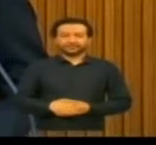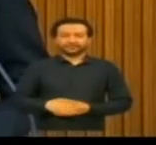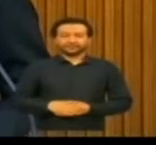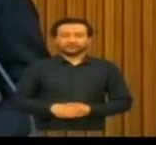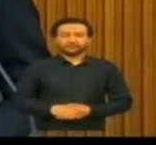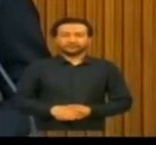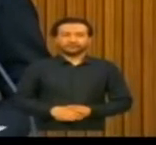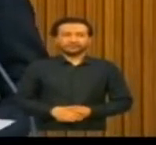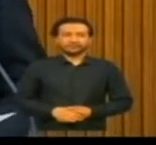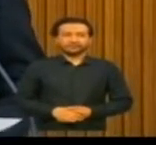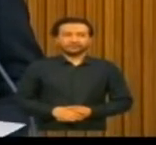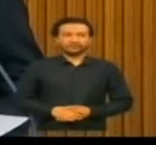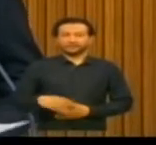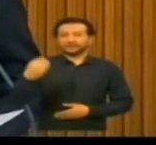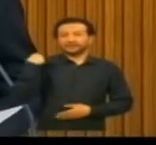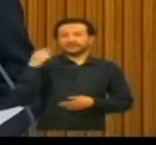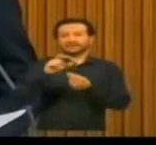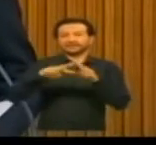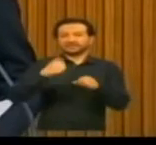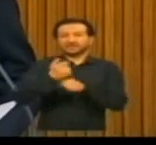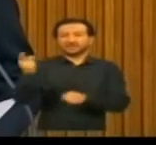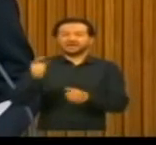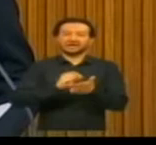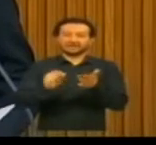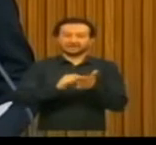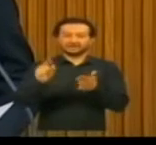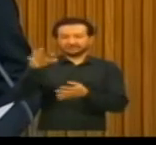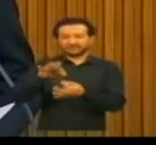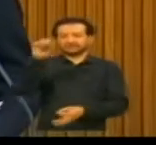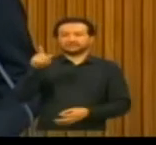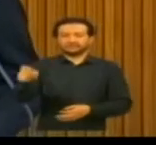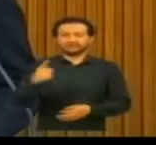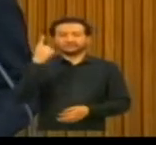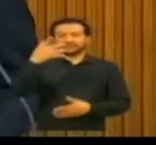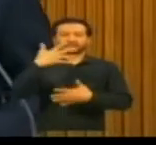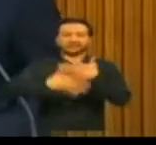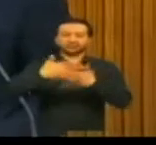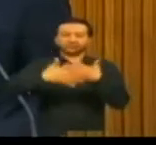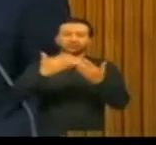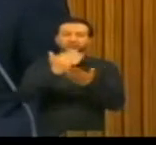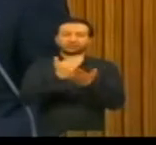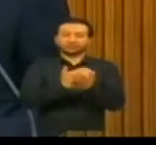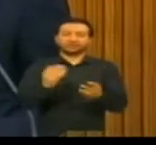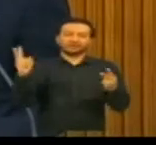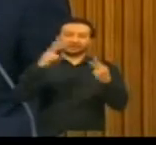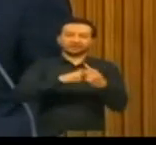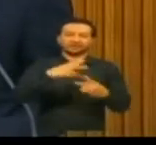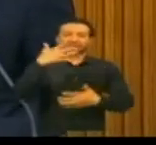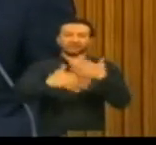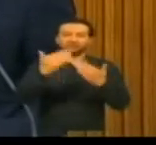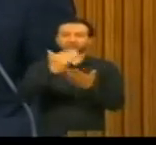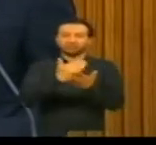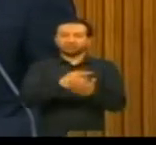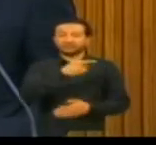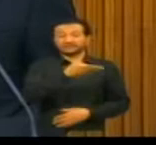Değerli arkadaşlarım, Yeni Çağ Gazetesi'nin saygıdeğer yazarlarından birisi. Bir televizyon programına katılır. Televizyon